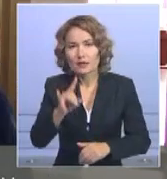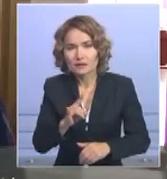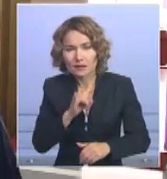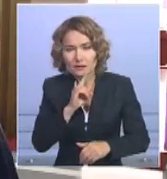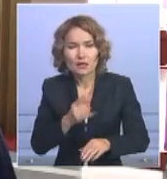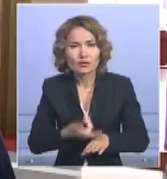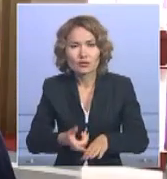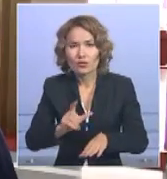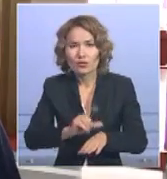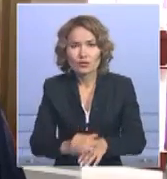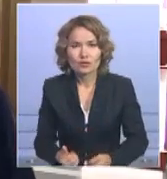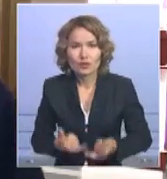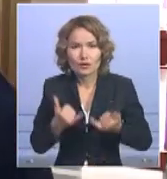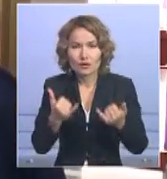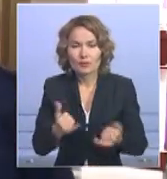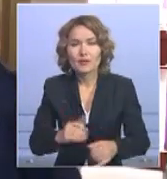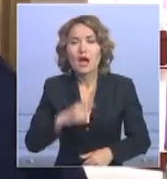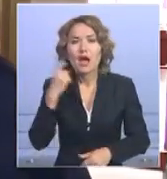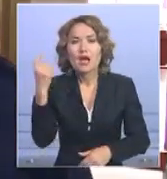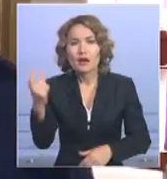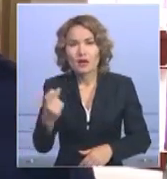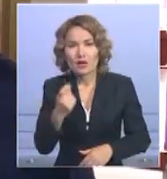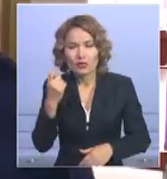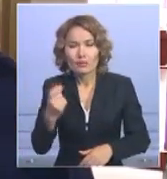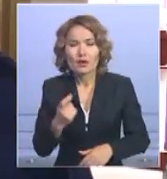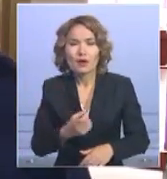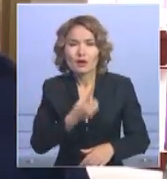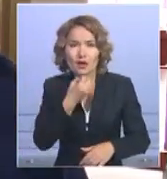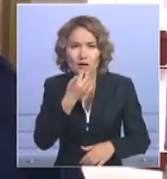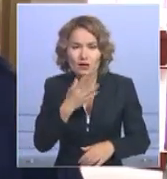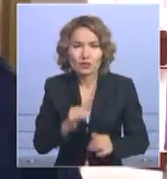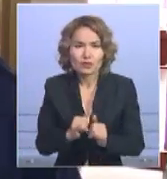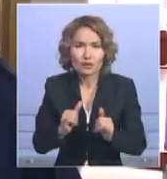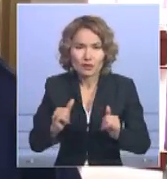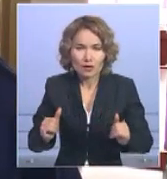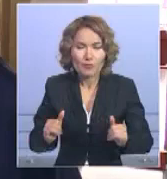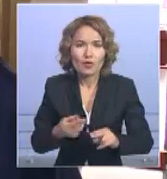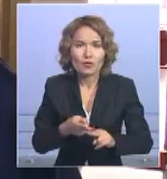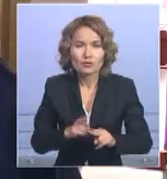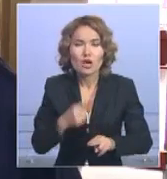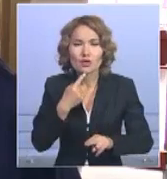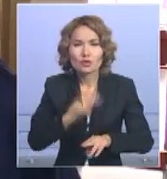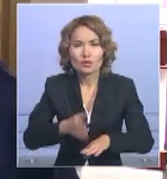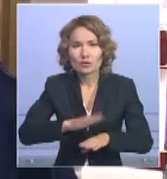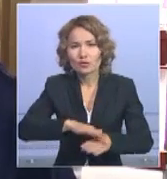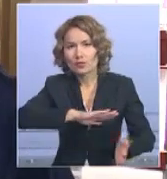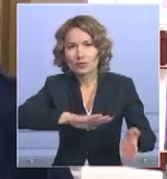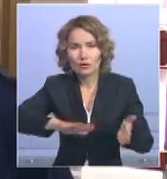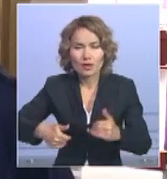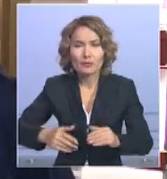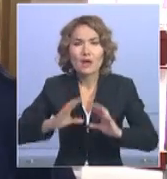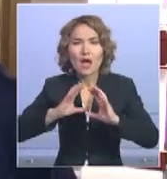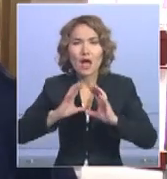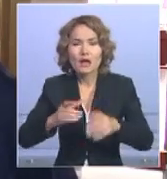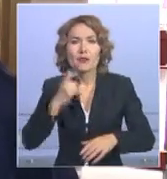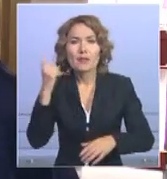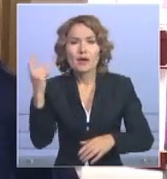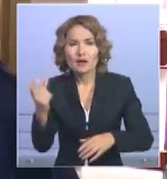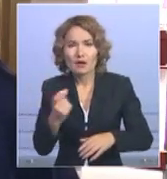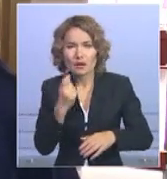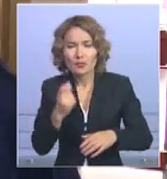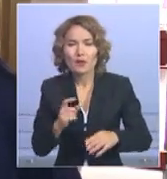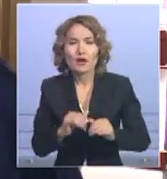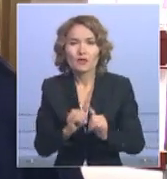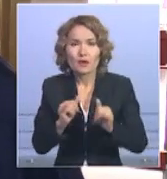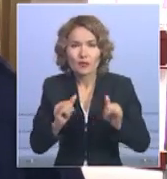саммитке қатысып, экономика саласындағы жетістіктері сонымен қатар қиындықты еңсерудегі тәжірибесімен бөлісу арқылы әлем экономикасының дамуына үлес